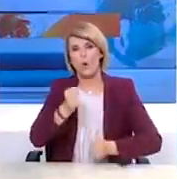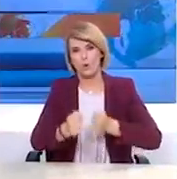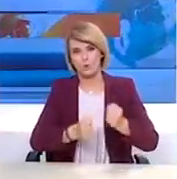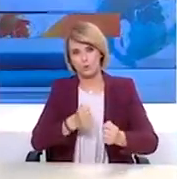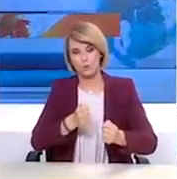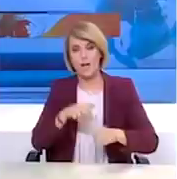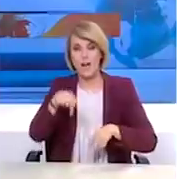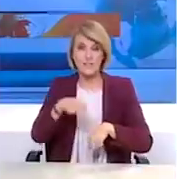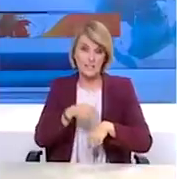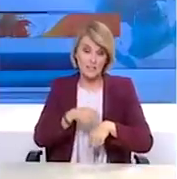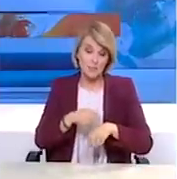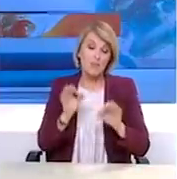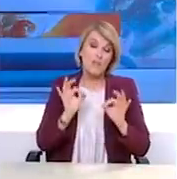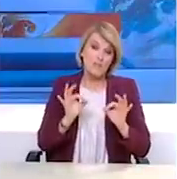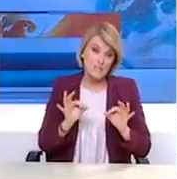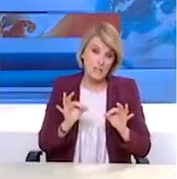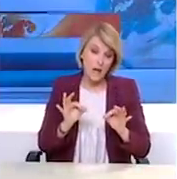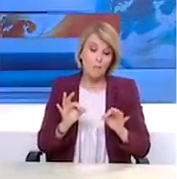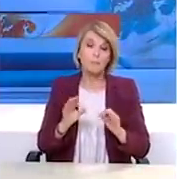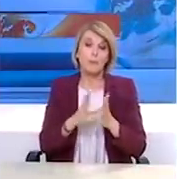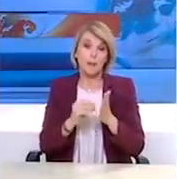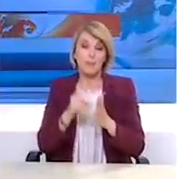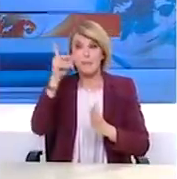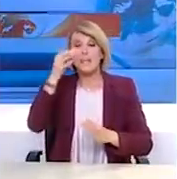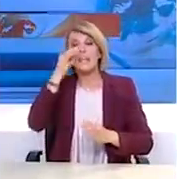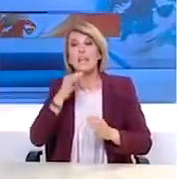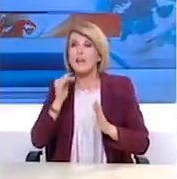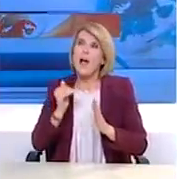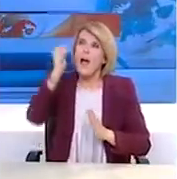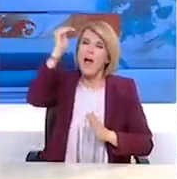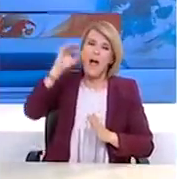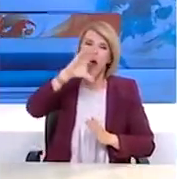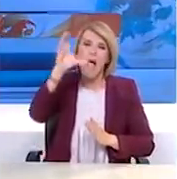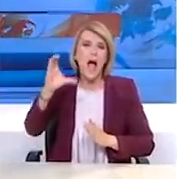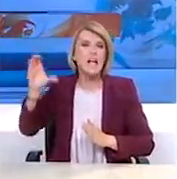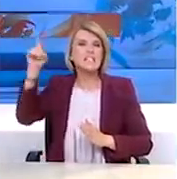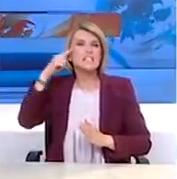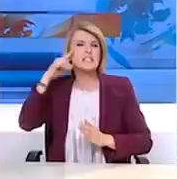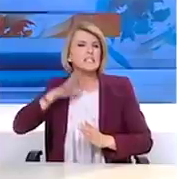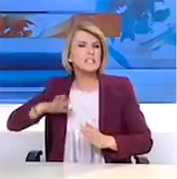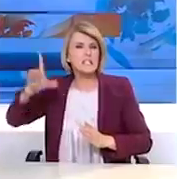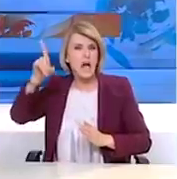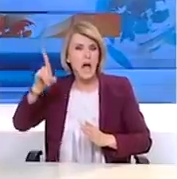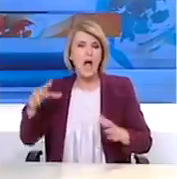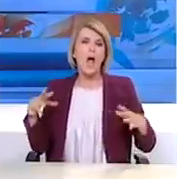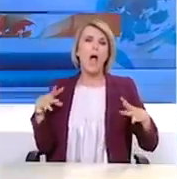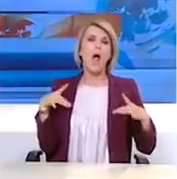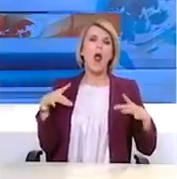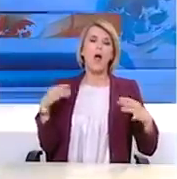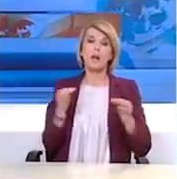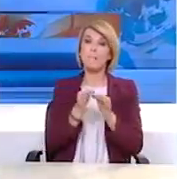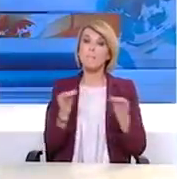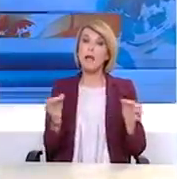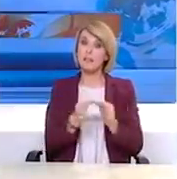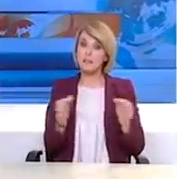τα ταξιδιωτικά τους μέτρα στην Αποανατολή και τα επανέφεραν όταν είδαν ότι υπήρχε αύξηση κρουσμάτων και ιδιαίτερα εισαγωγής κρουσμάτων από κάποιες χώρες